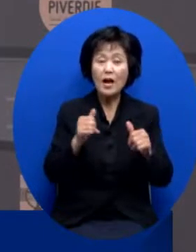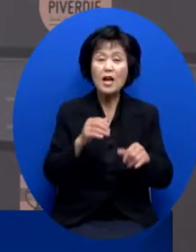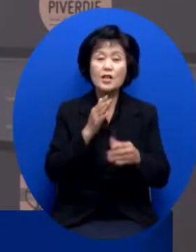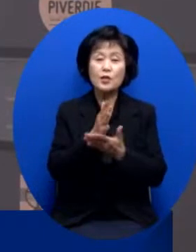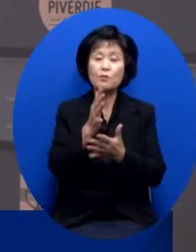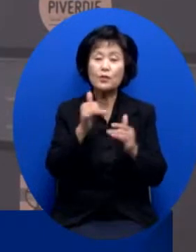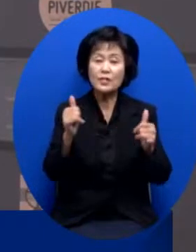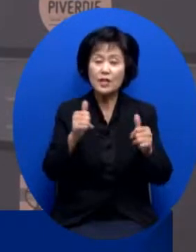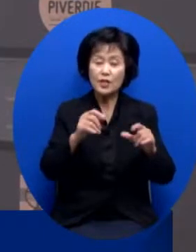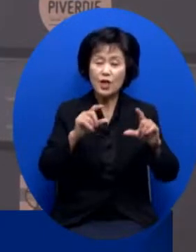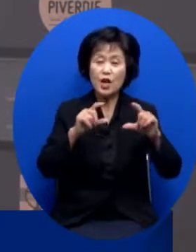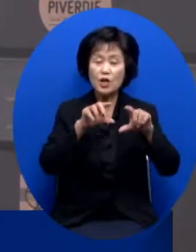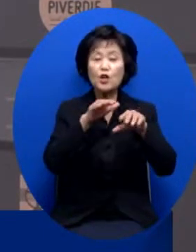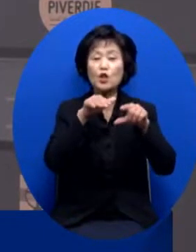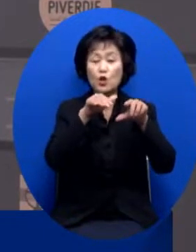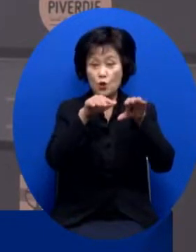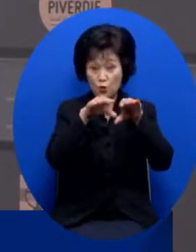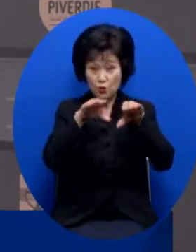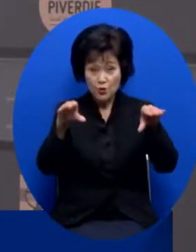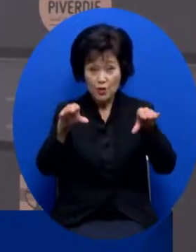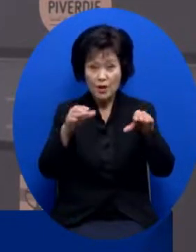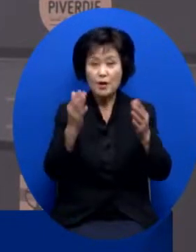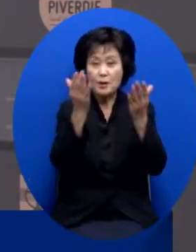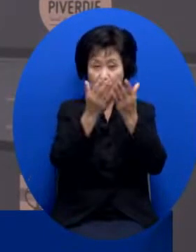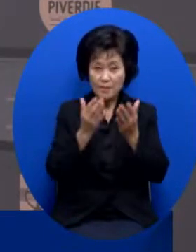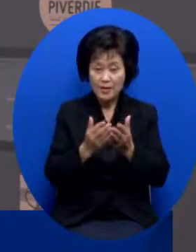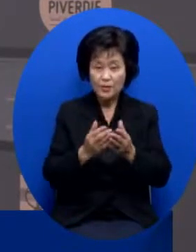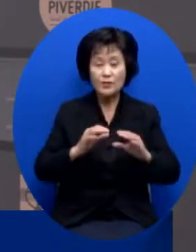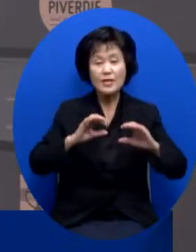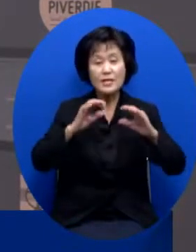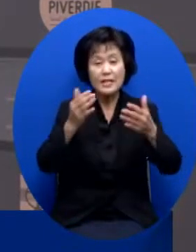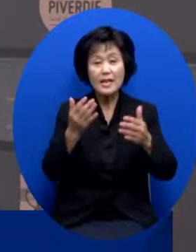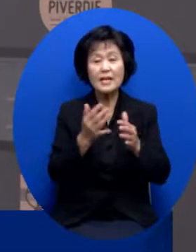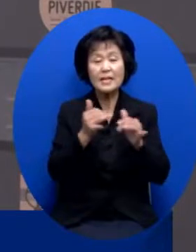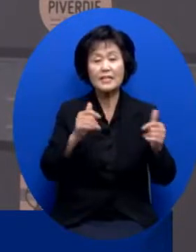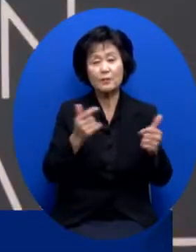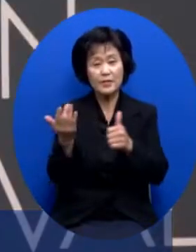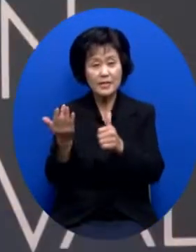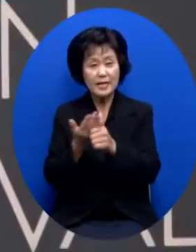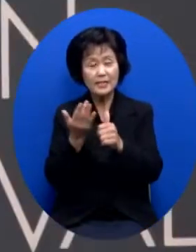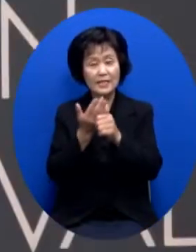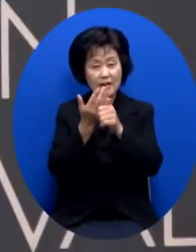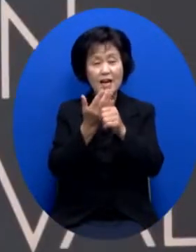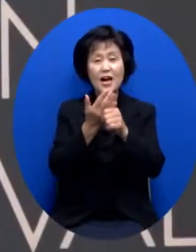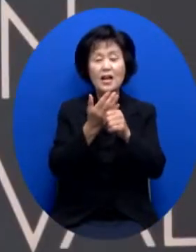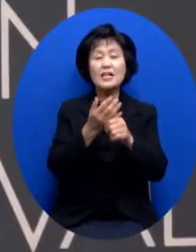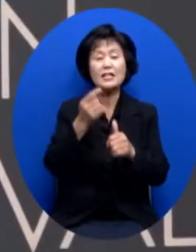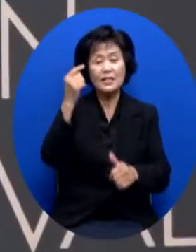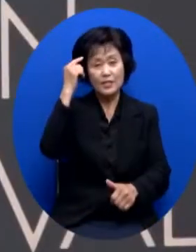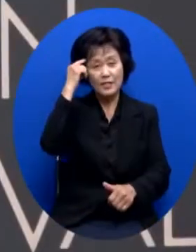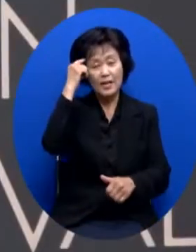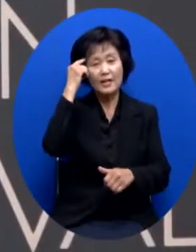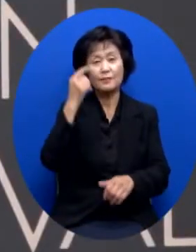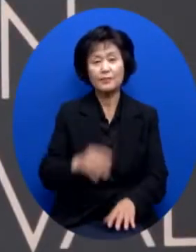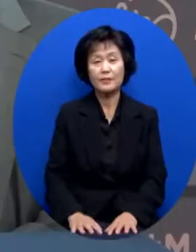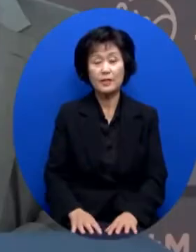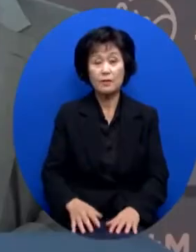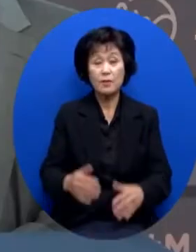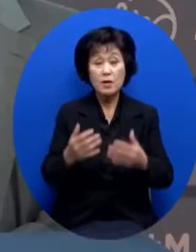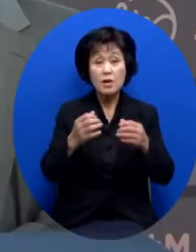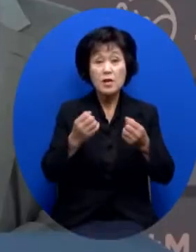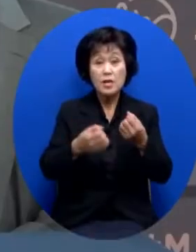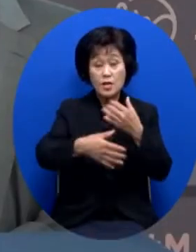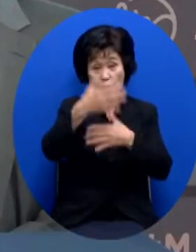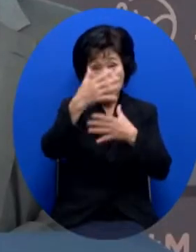양성해서 효과적으로 복음을 전하겠다는 포부를 담고 있습니다. 이번 영화제의 주제는 이 땅을